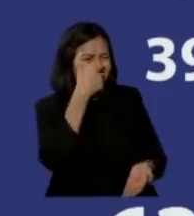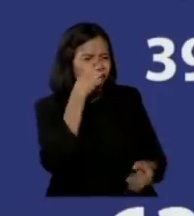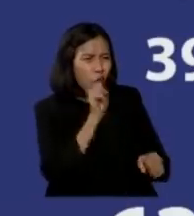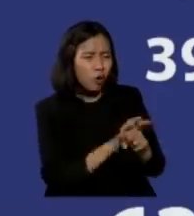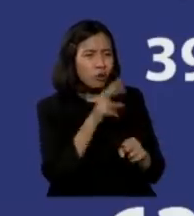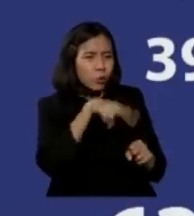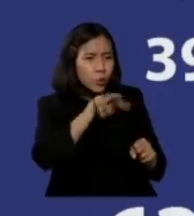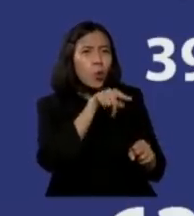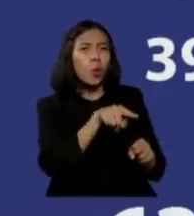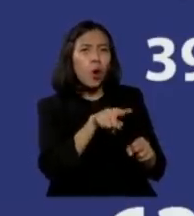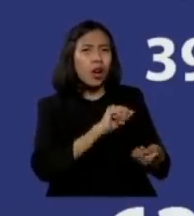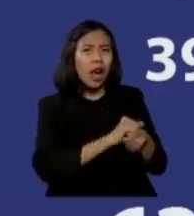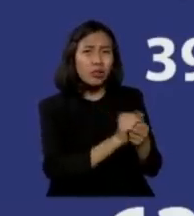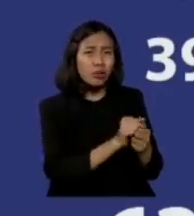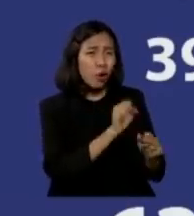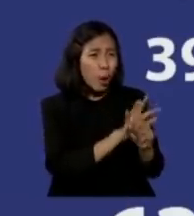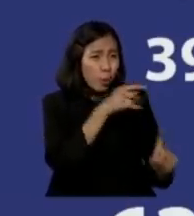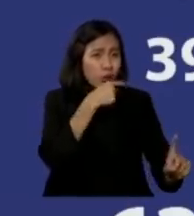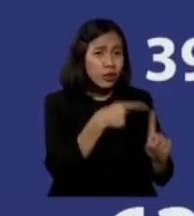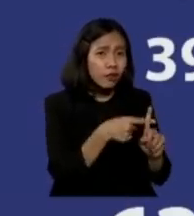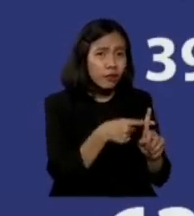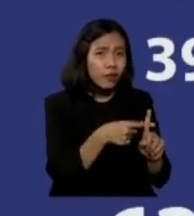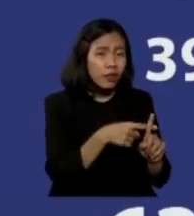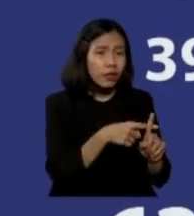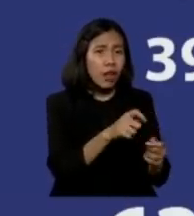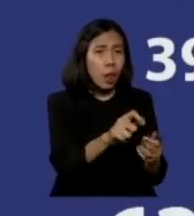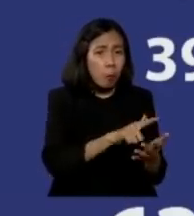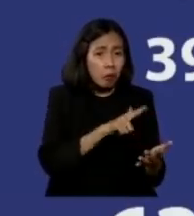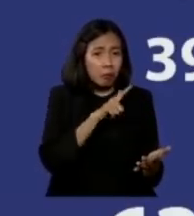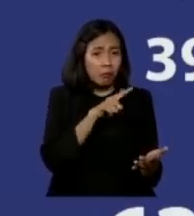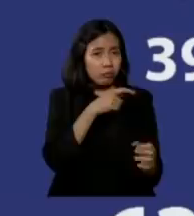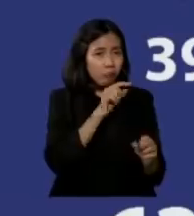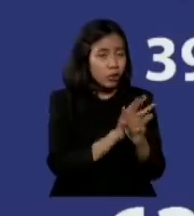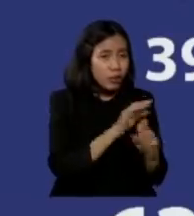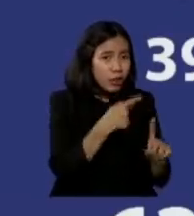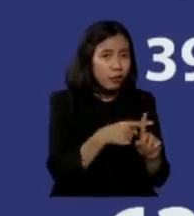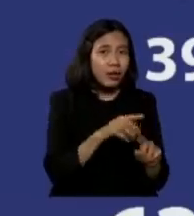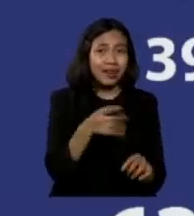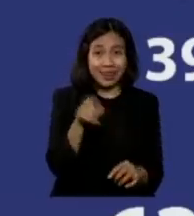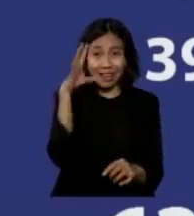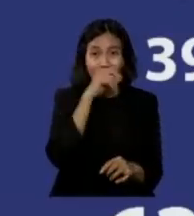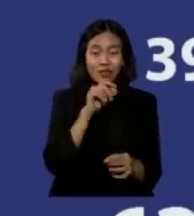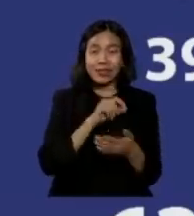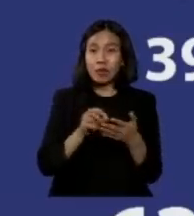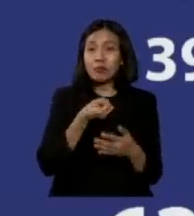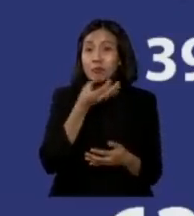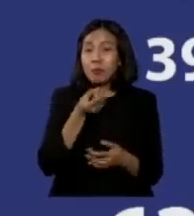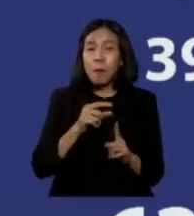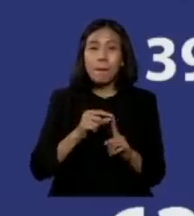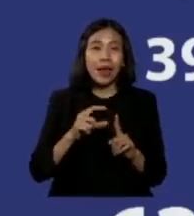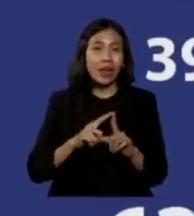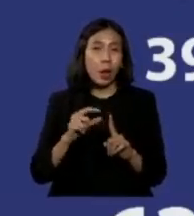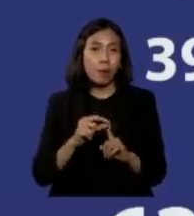juga menjadi kasus yang positif konfirmasi atau tidak kita kenal dengan PDB sebanyak